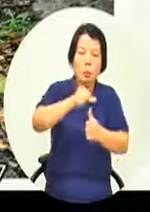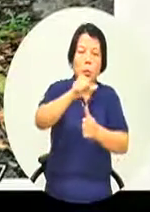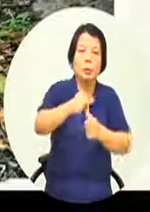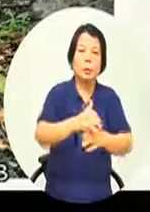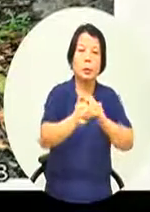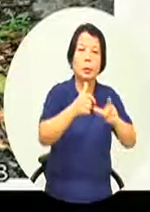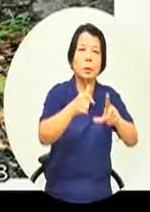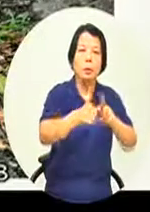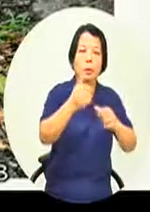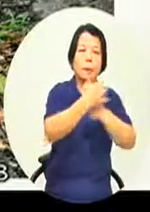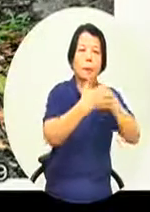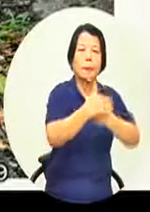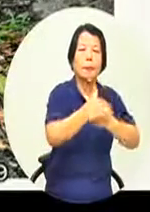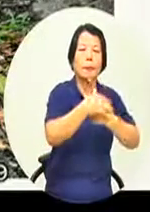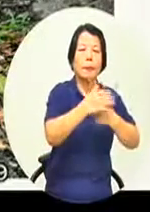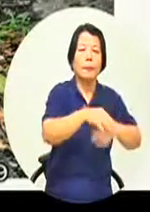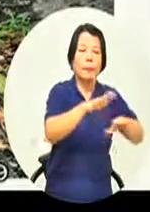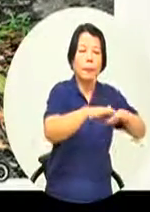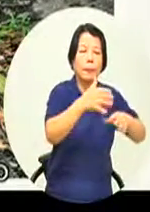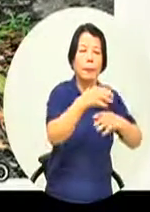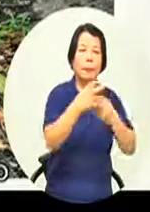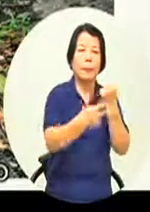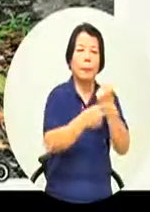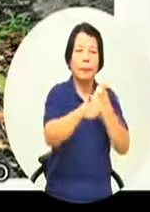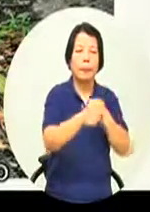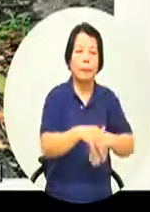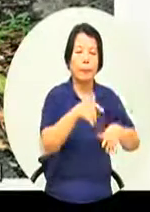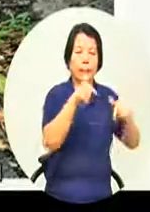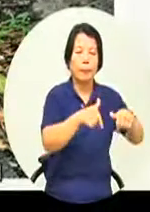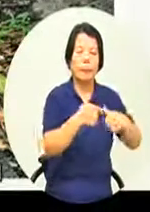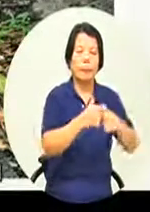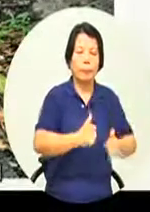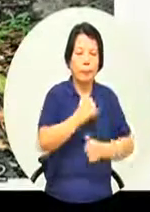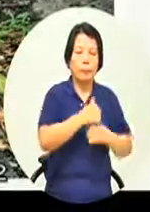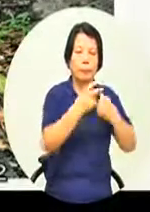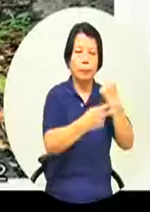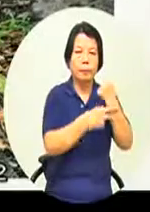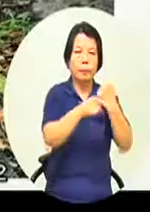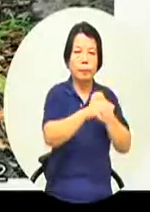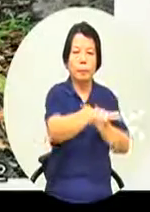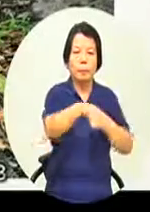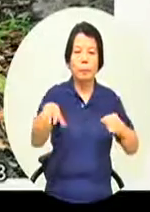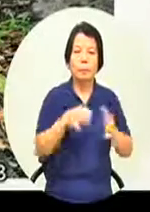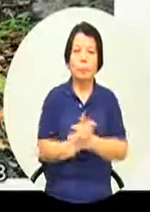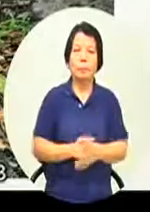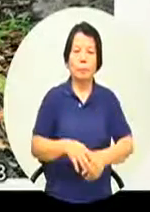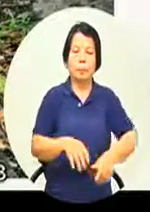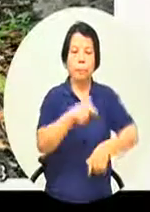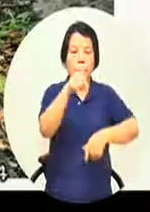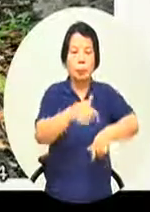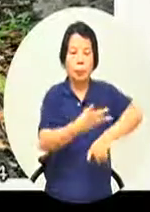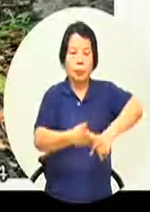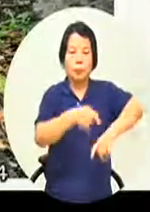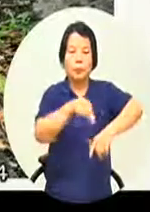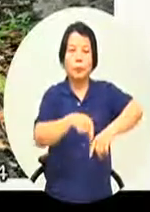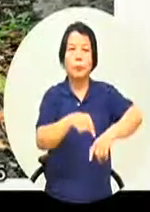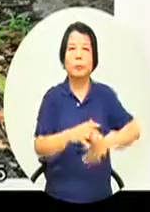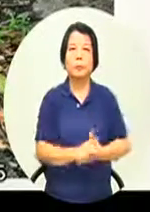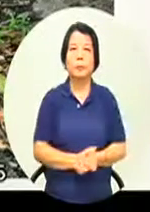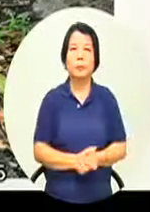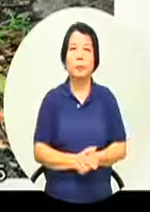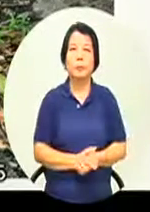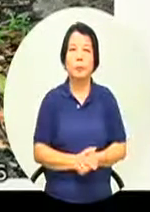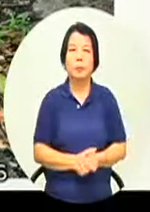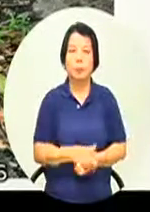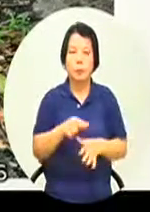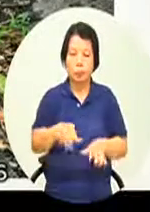们凤山的保安里、二甲里、好，哦，蓝城里，然后的下游这个区块，好，哦，那这下游这区